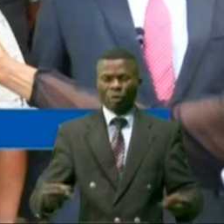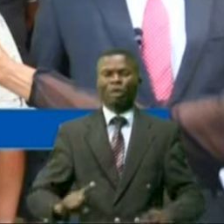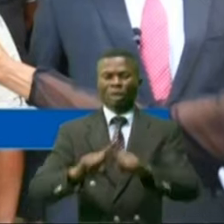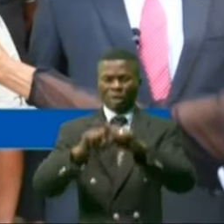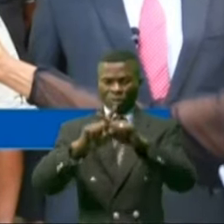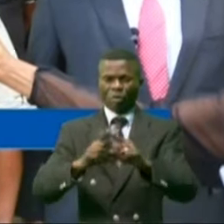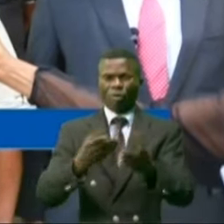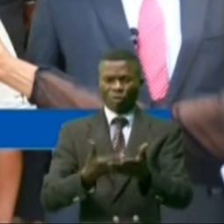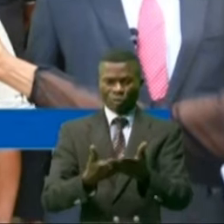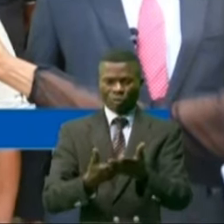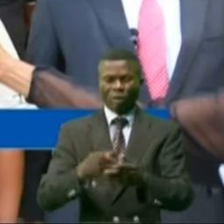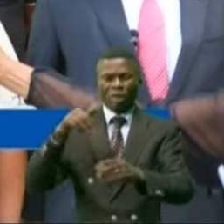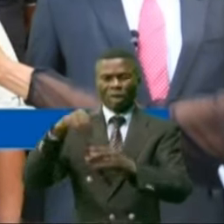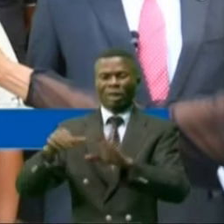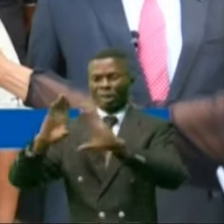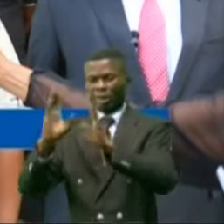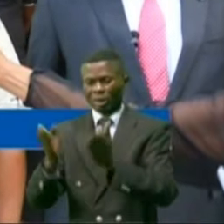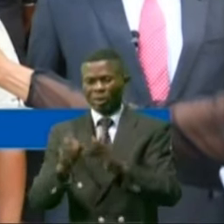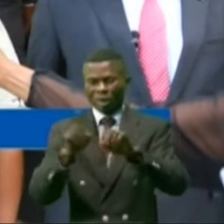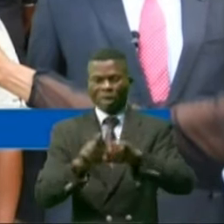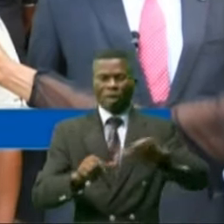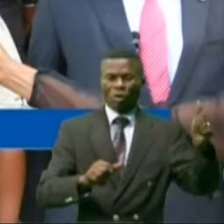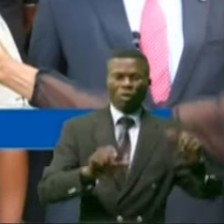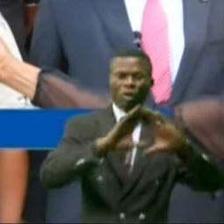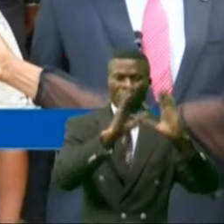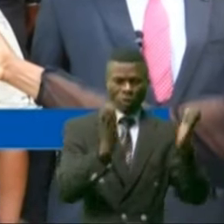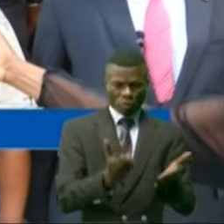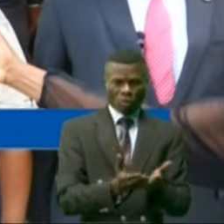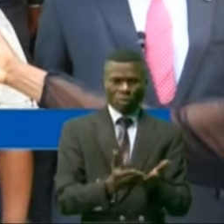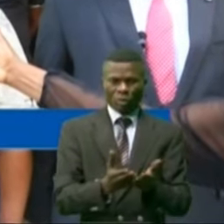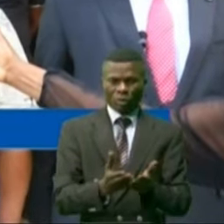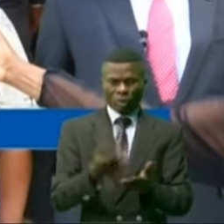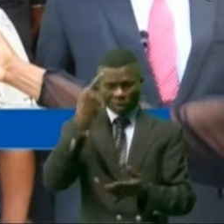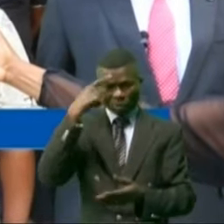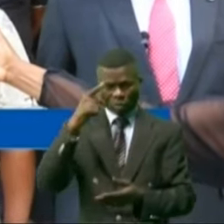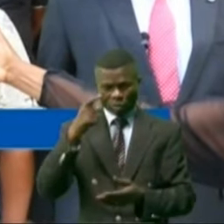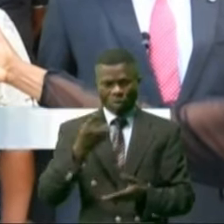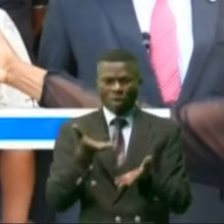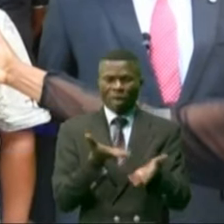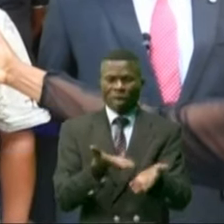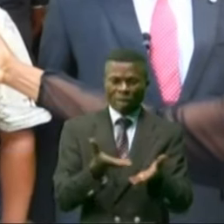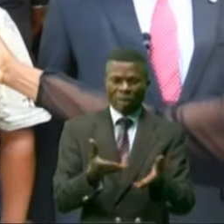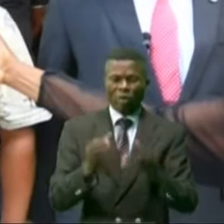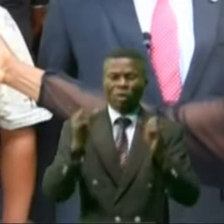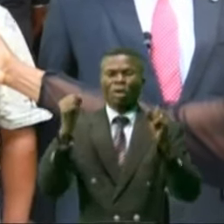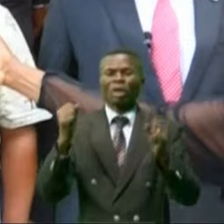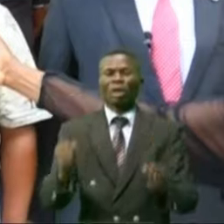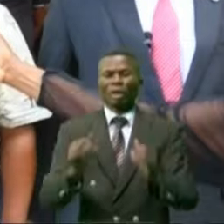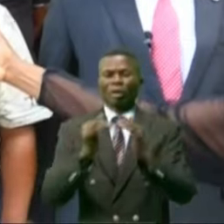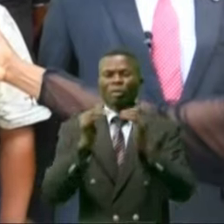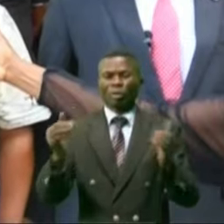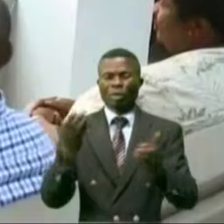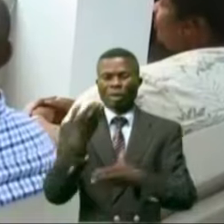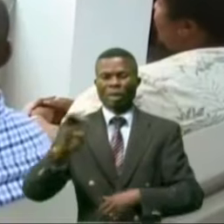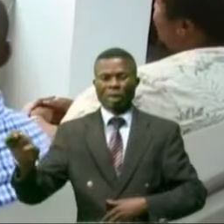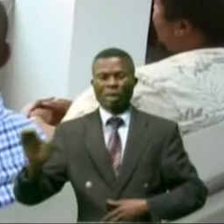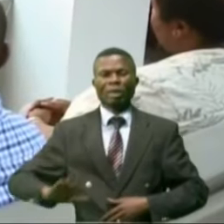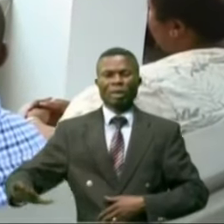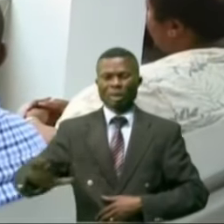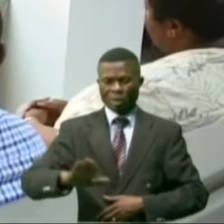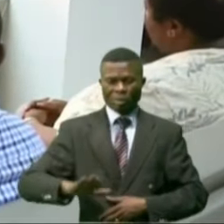conflits intracommunautaires et intercommunautaires pour pouvoir faciliter la stabilisation de l'Est du